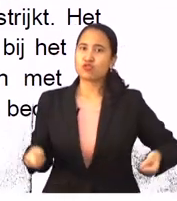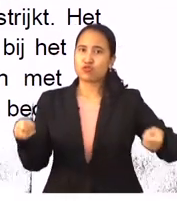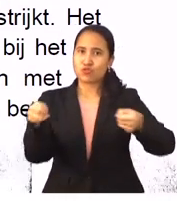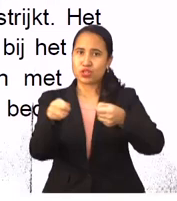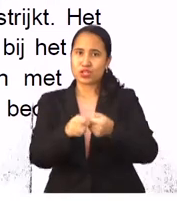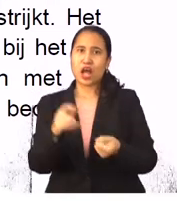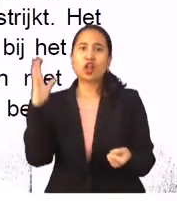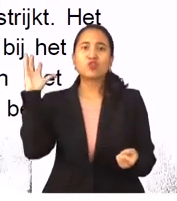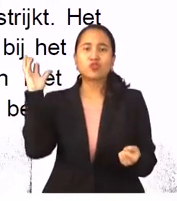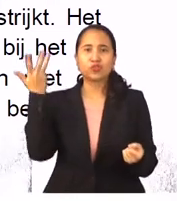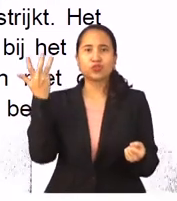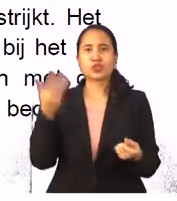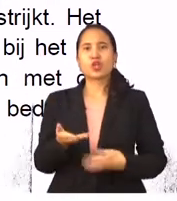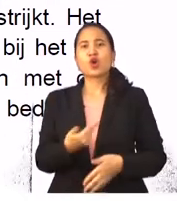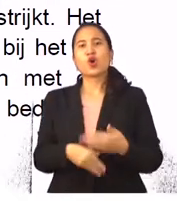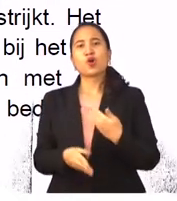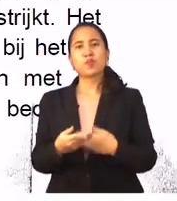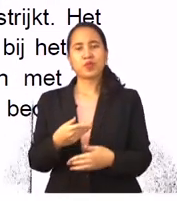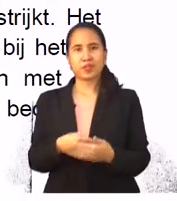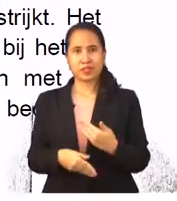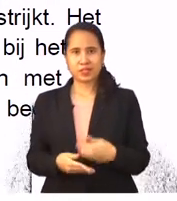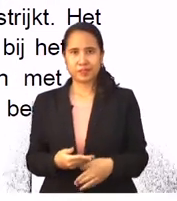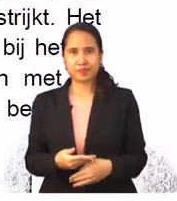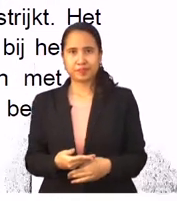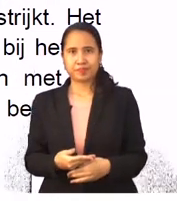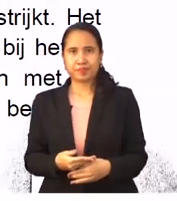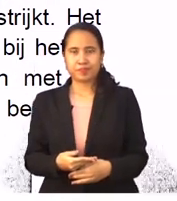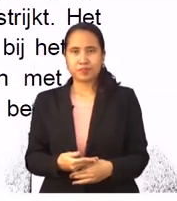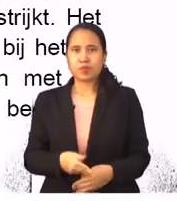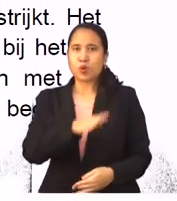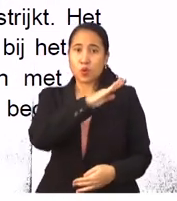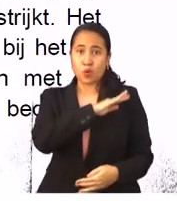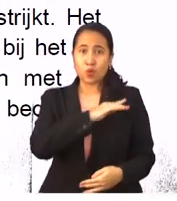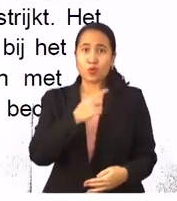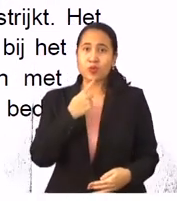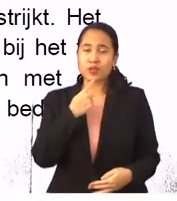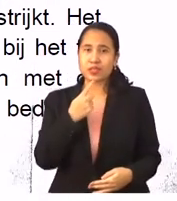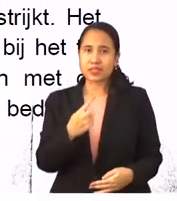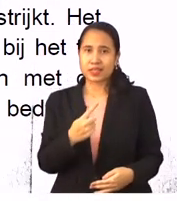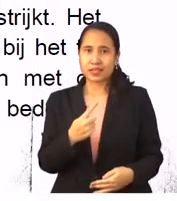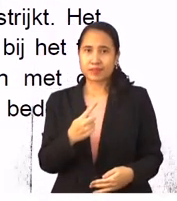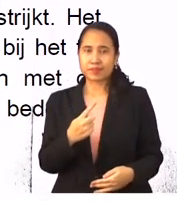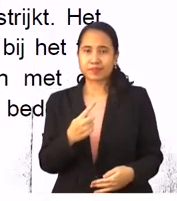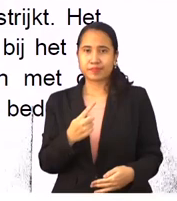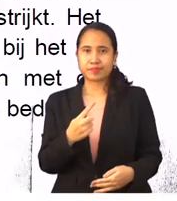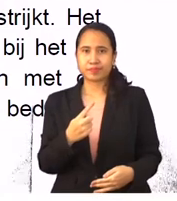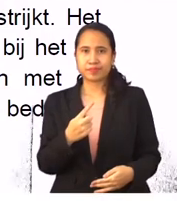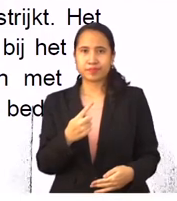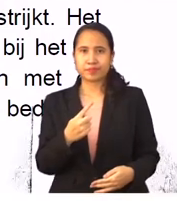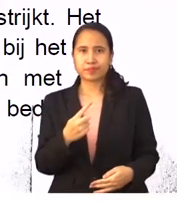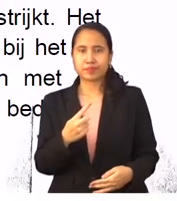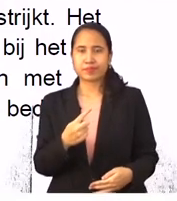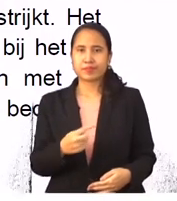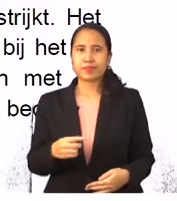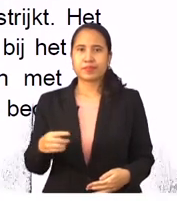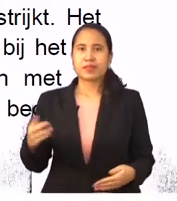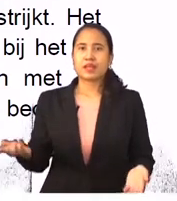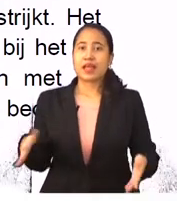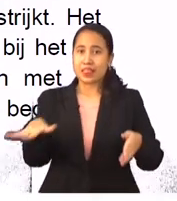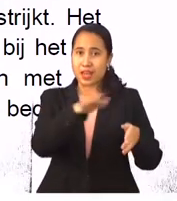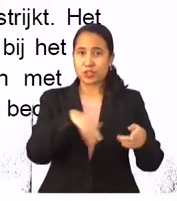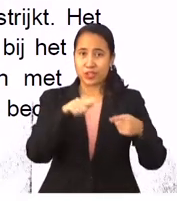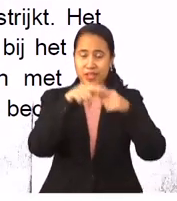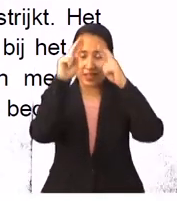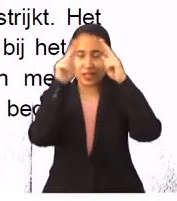sociaal-culturele gebeurtenissen hebben plaatsgevonden. Voorts is aangegeven dat in bovengenoemd tijdvak zowel nationale als